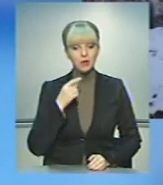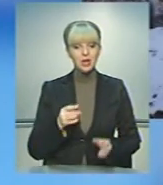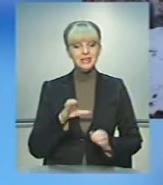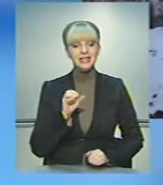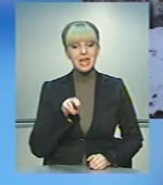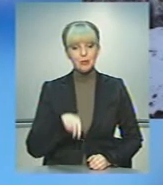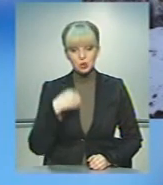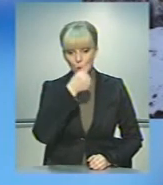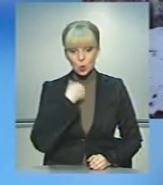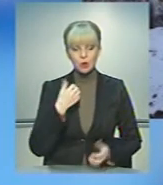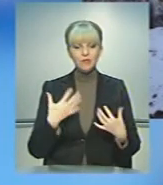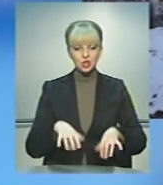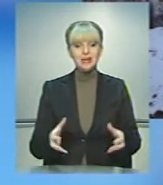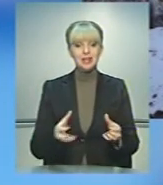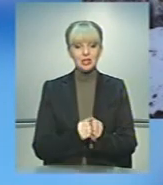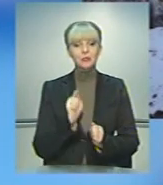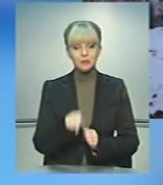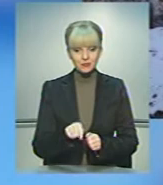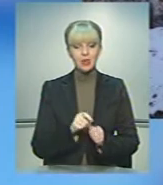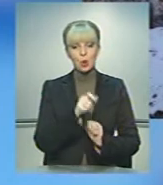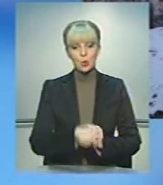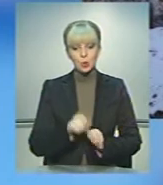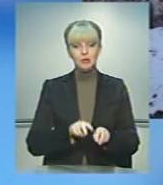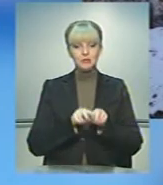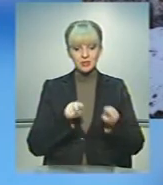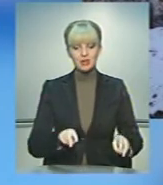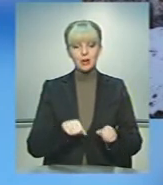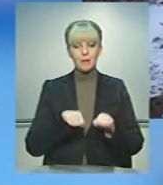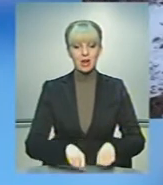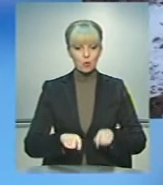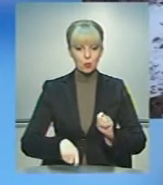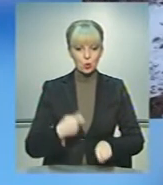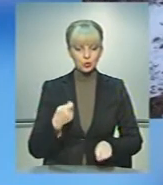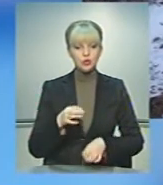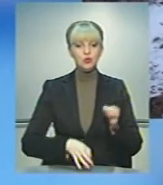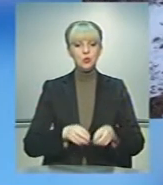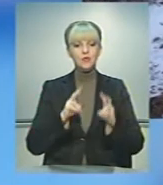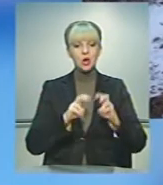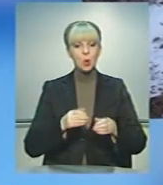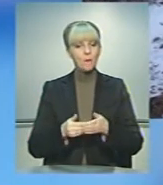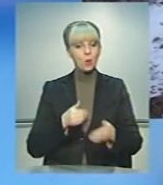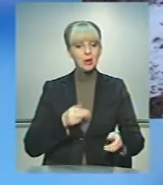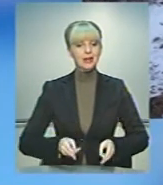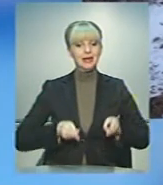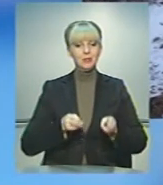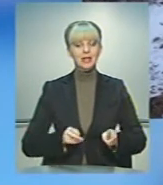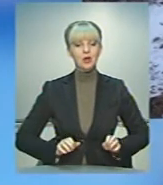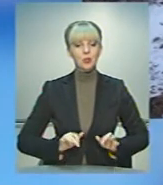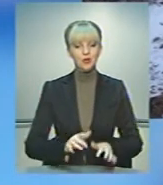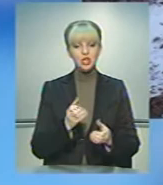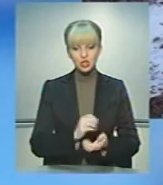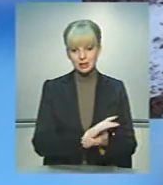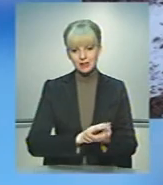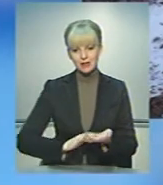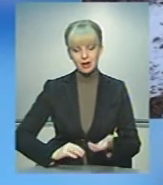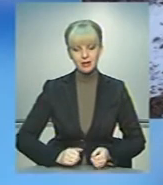серпні цього року вже затримували цих же людей за аналогічне правопорушення. Судовий розгляд попереднього кримінального провадження ще